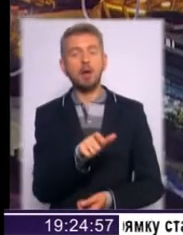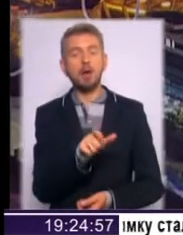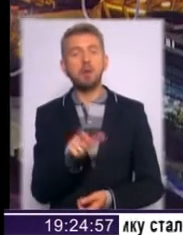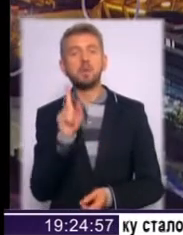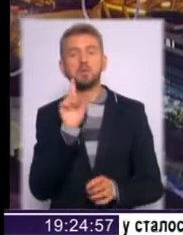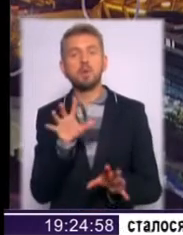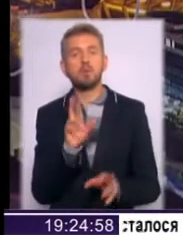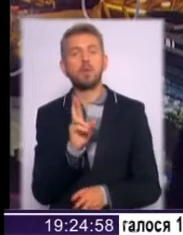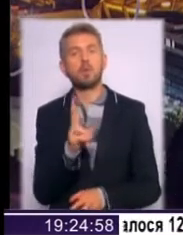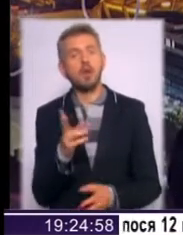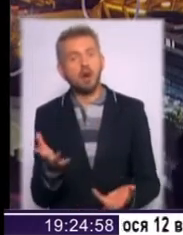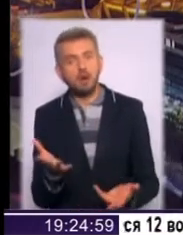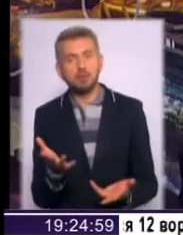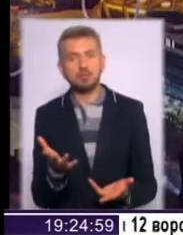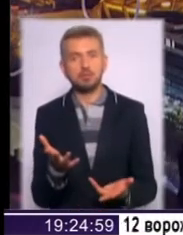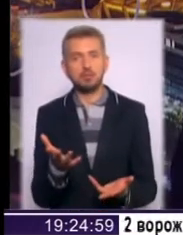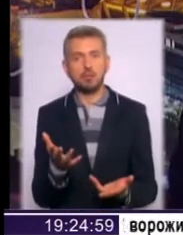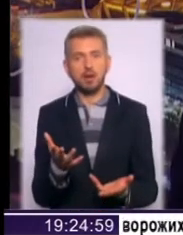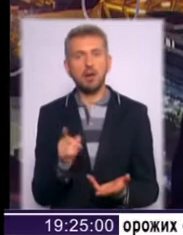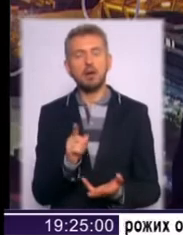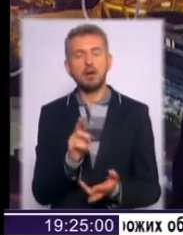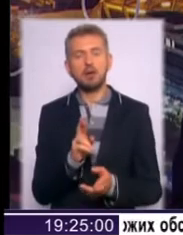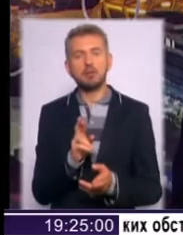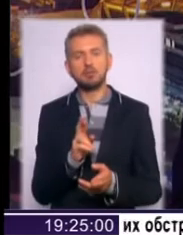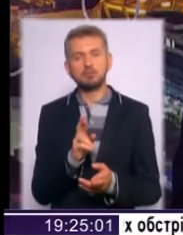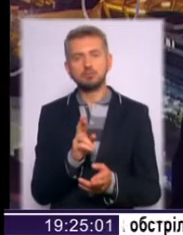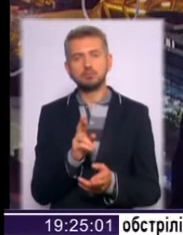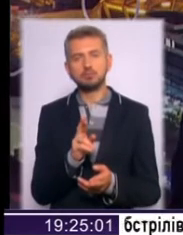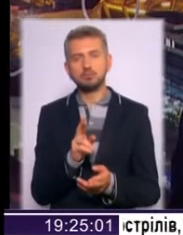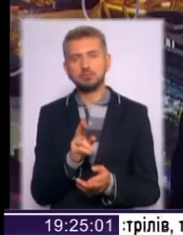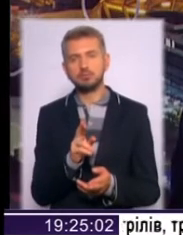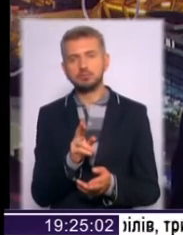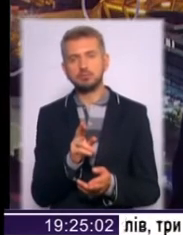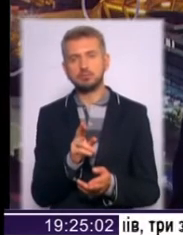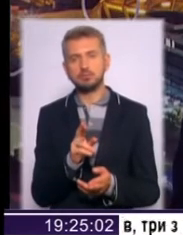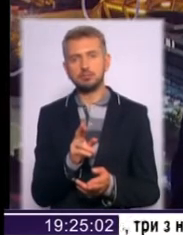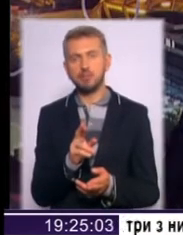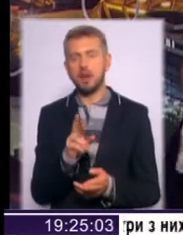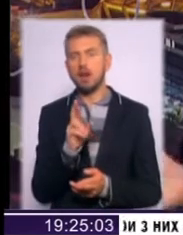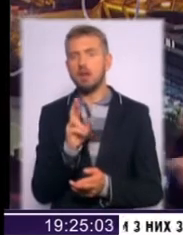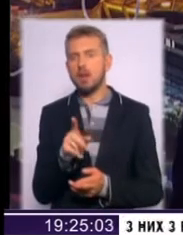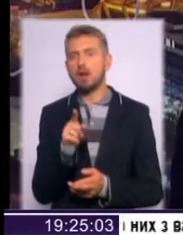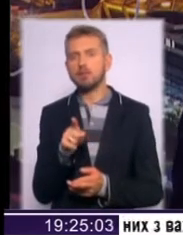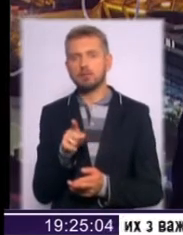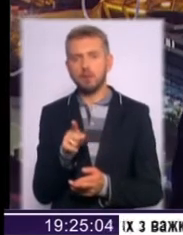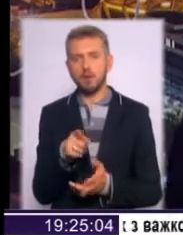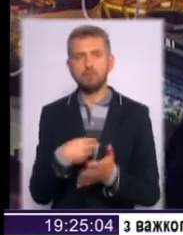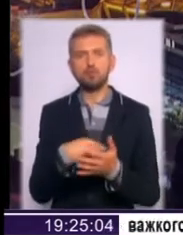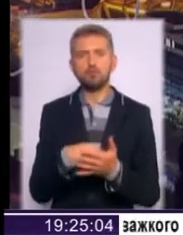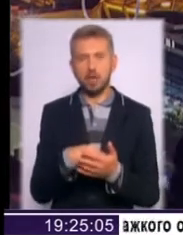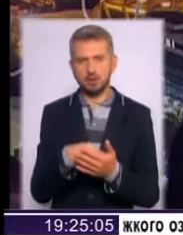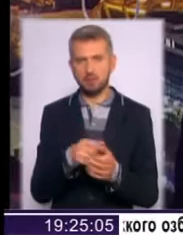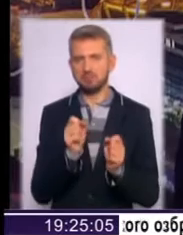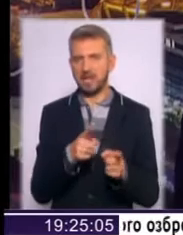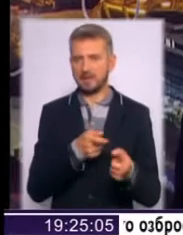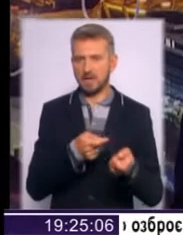сприймають децентралізацію? Чи дається вона в знаки не так де-юре, як де-факто? Бюджетна децентралізація,